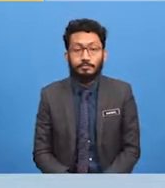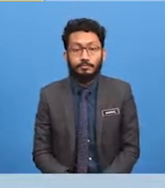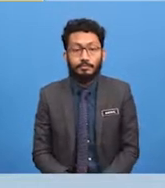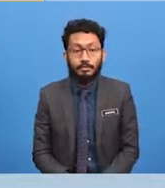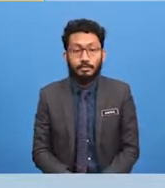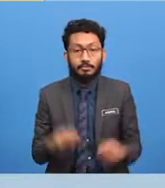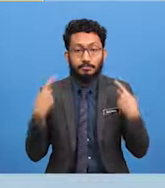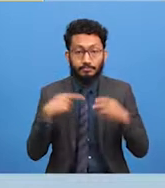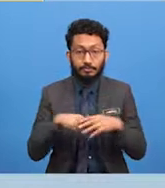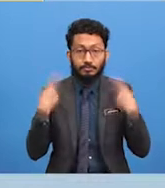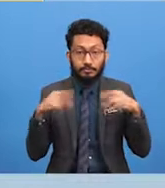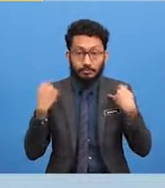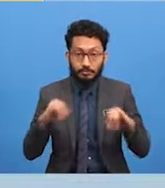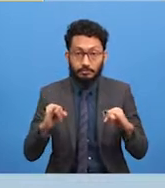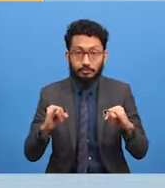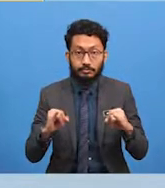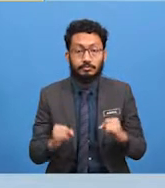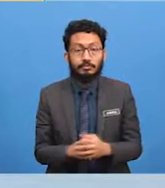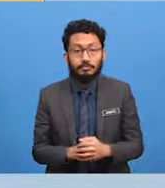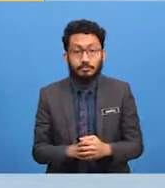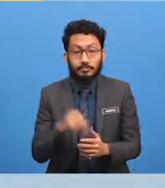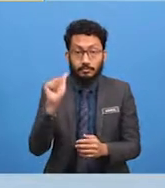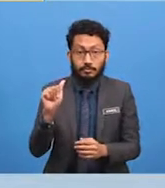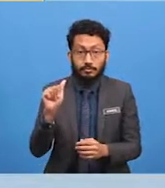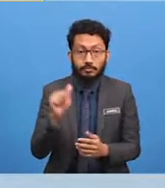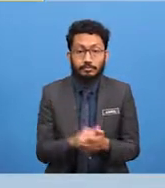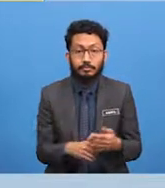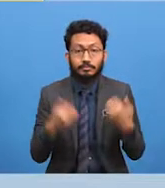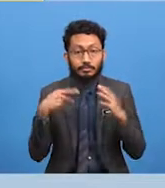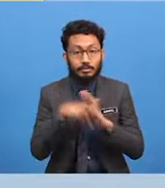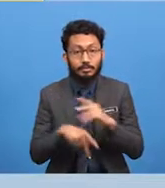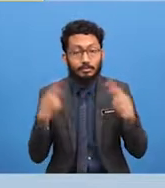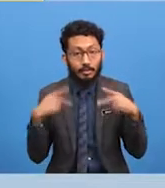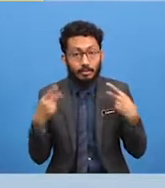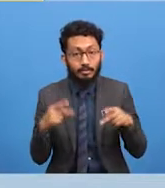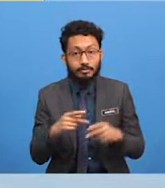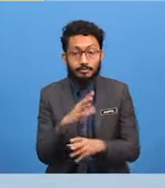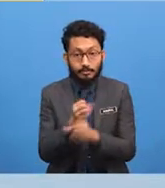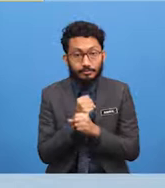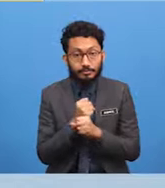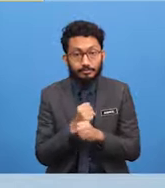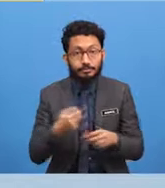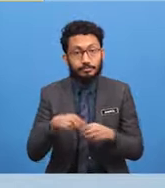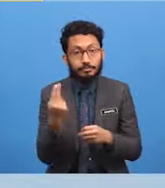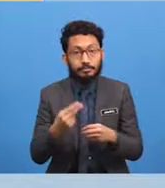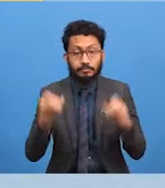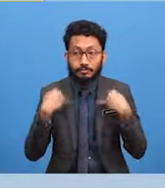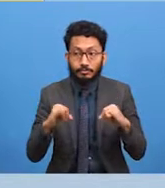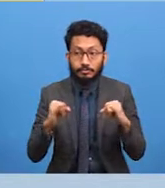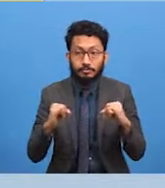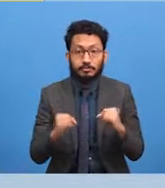jualan zon A di Jabatan Pemasaran pula dapat menghasilkan jualan